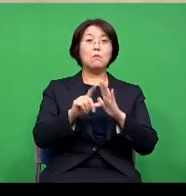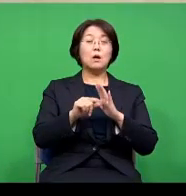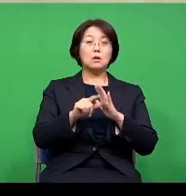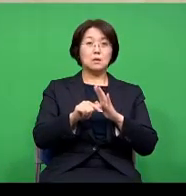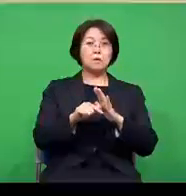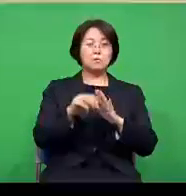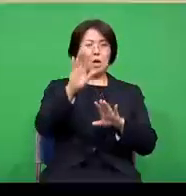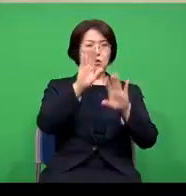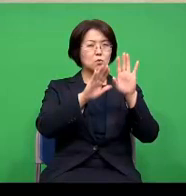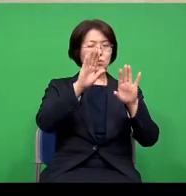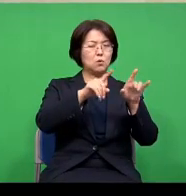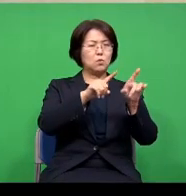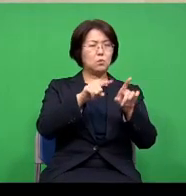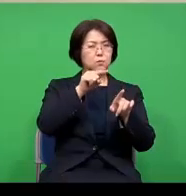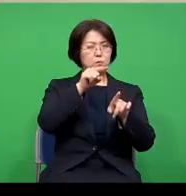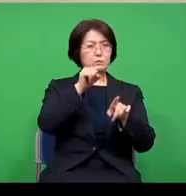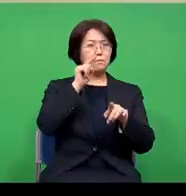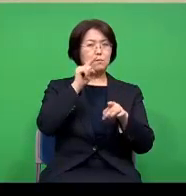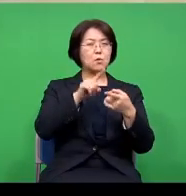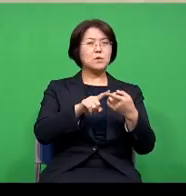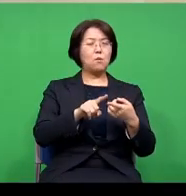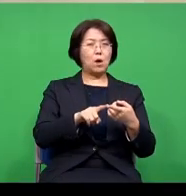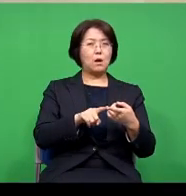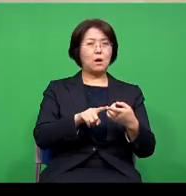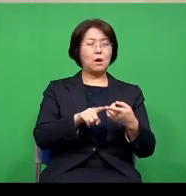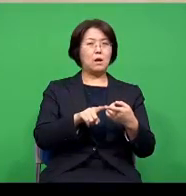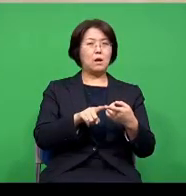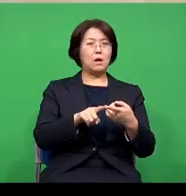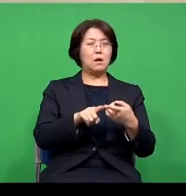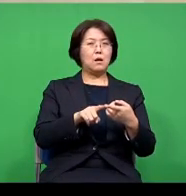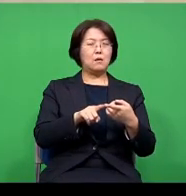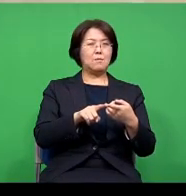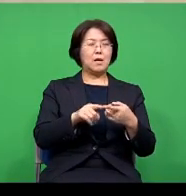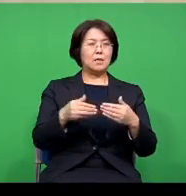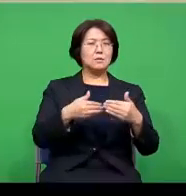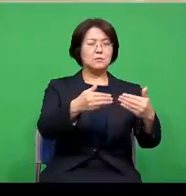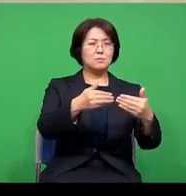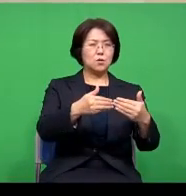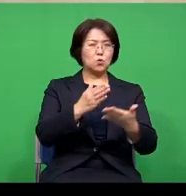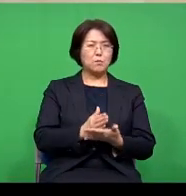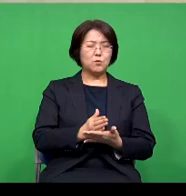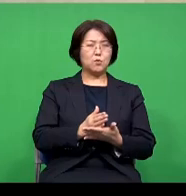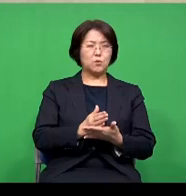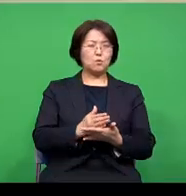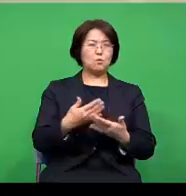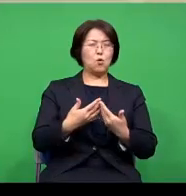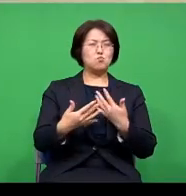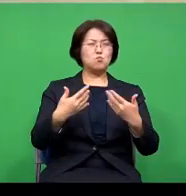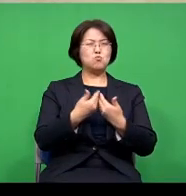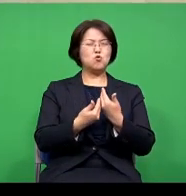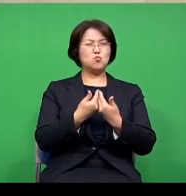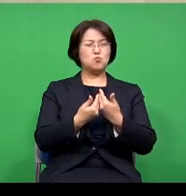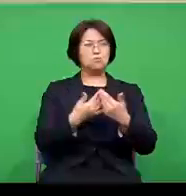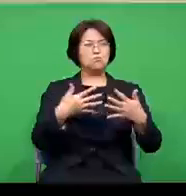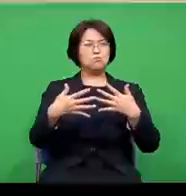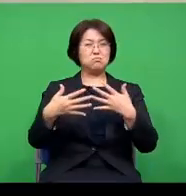たらその状況によっては、そのアクセルとブレーキを同時に見るというか、ちょっとその感染対策と矛盾が生じることになる